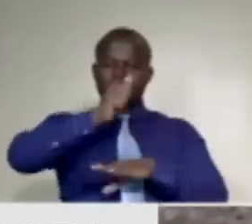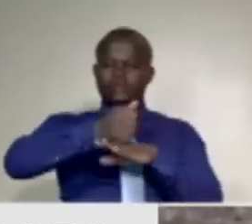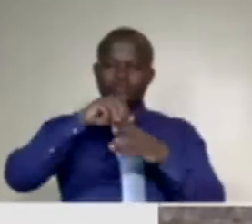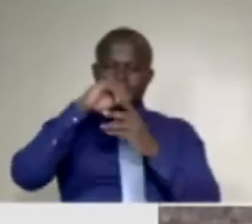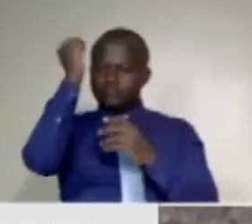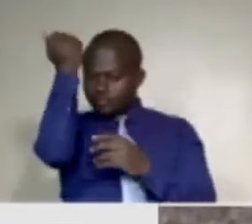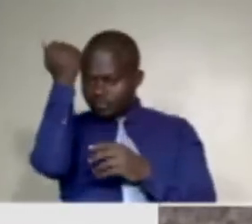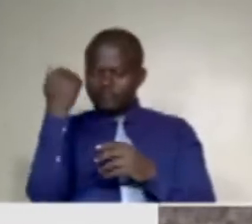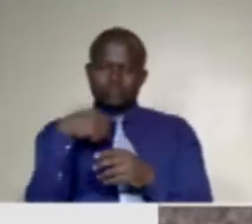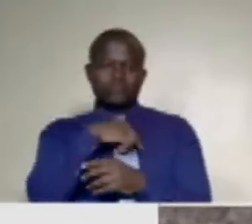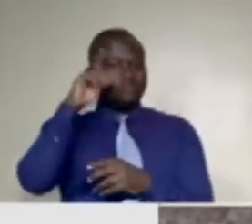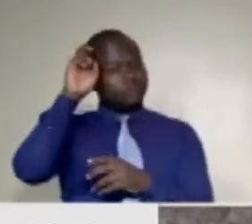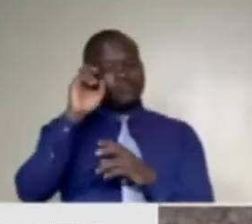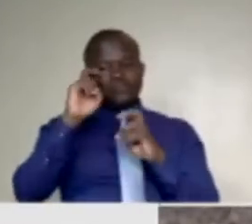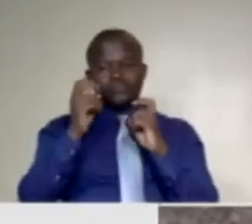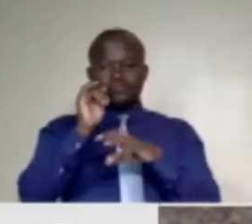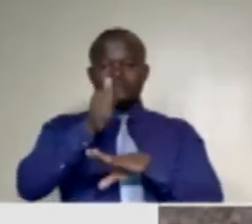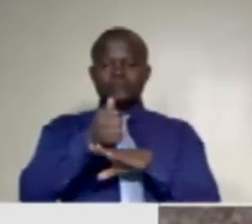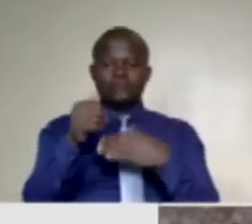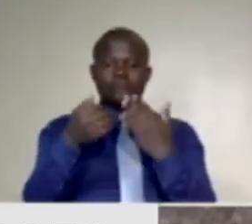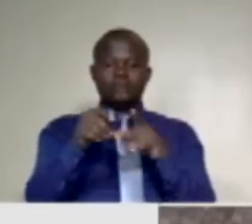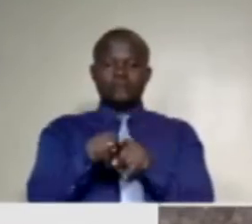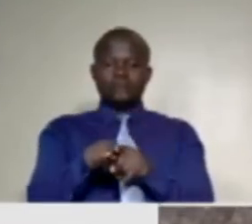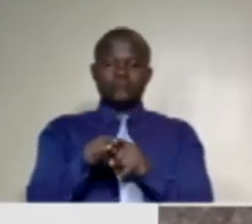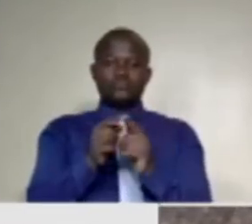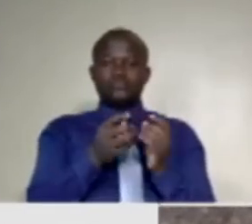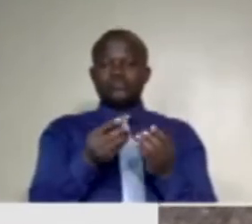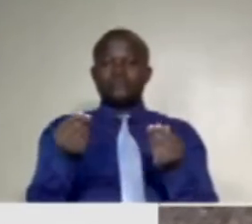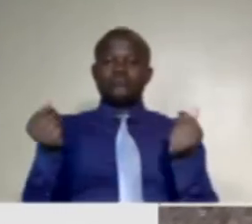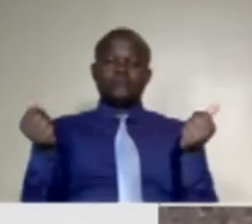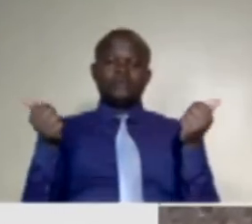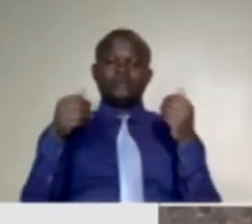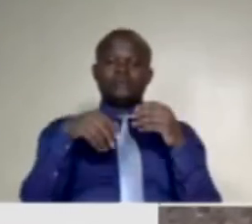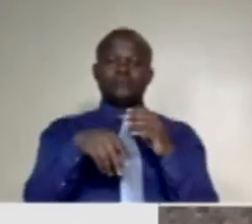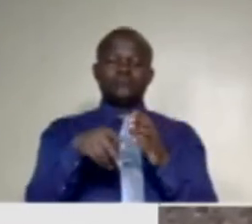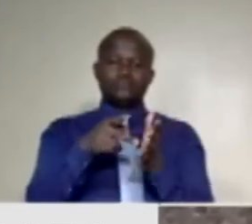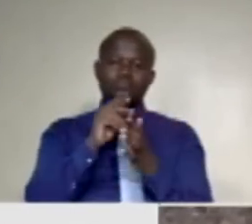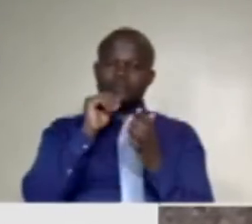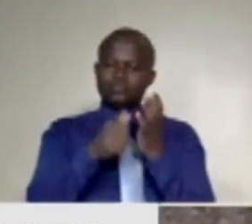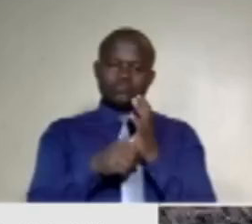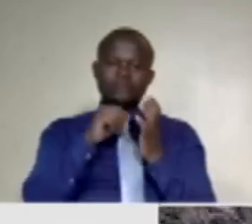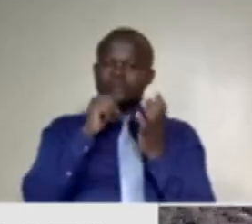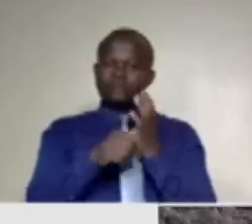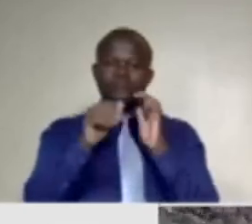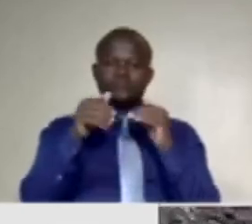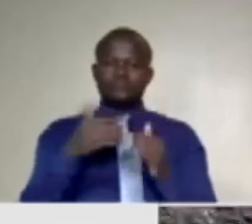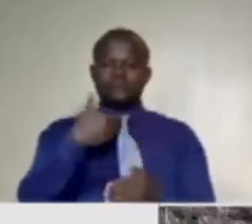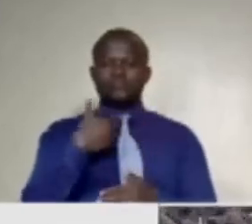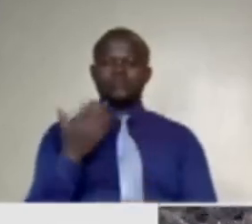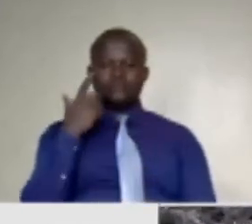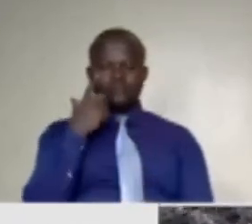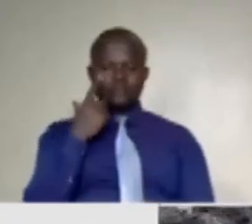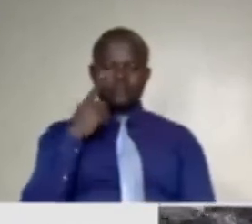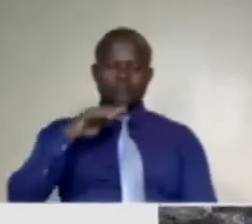bwishingizi. Ntekereza ko hagiye ikiza kivuka nk'inkanga ikabigwira ibirayi byakwishyurwa nta kibazo. Nta kibazo cy'umuhinzi yagira. Iki gishanga cya